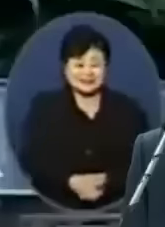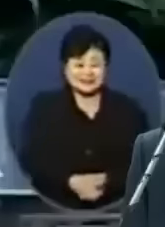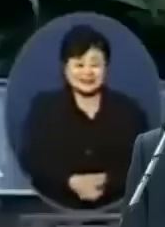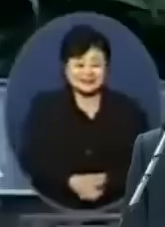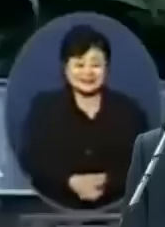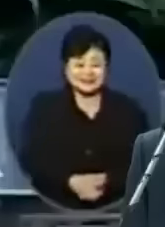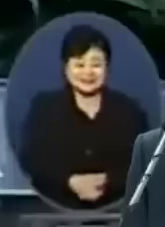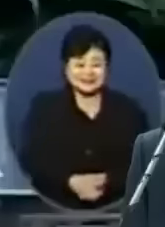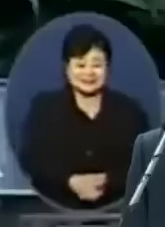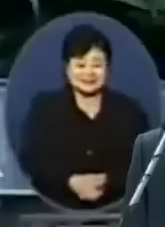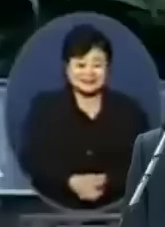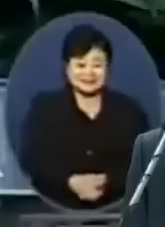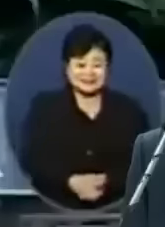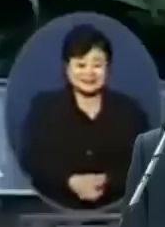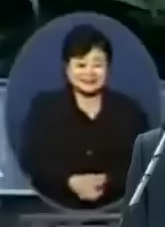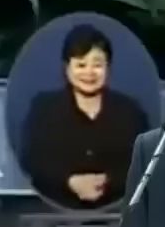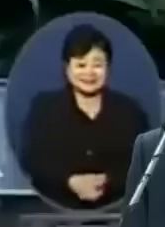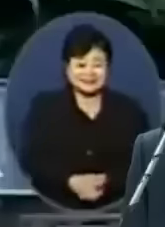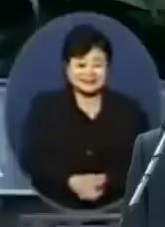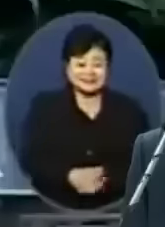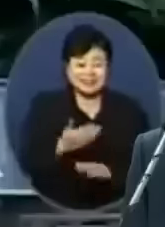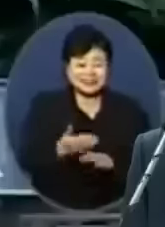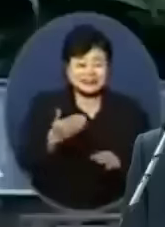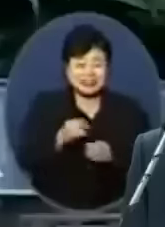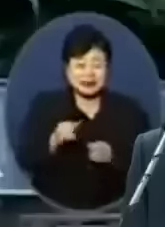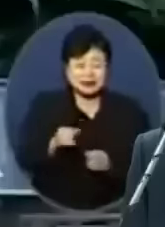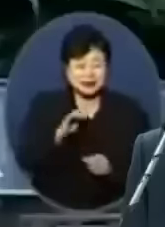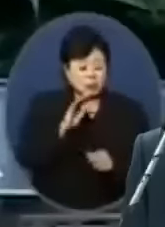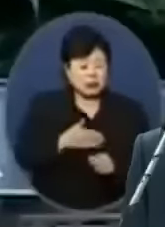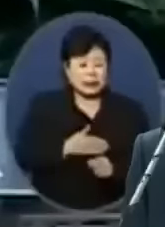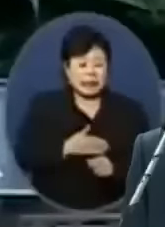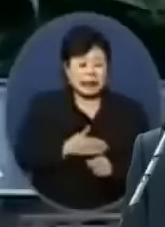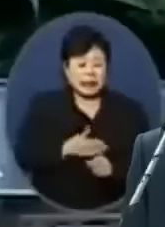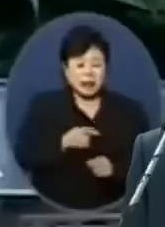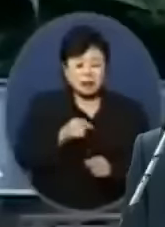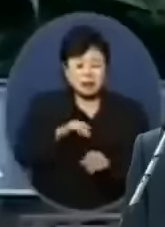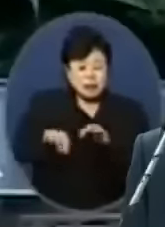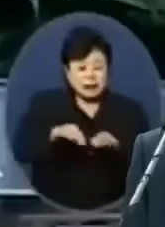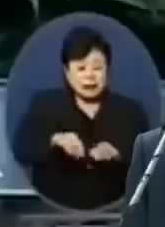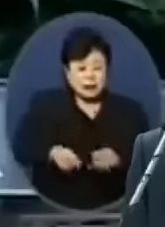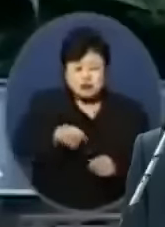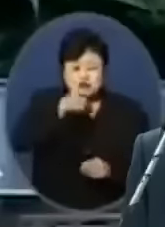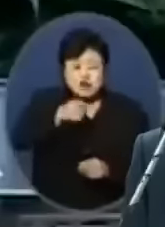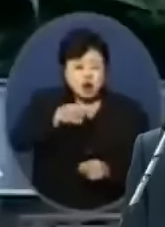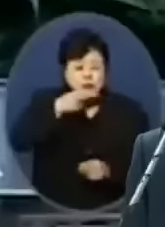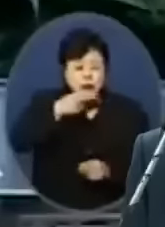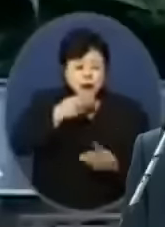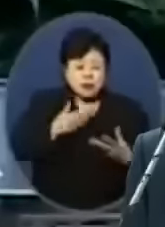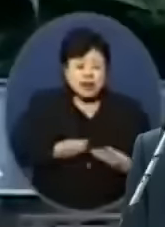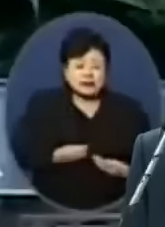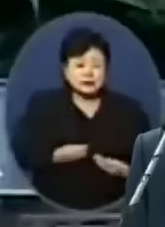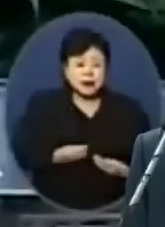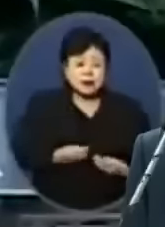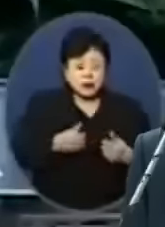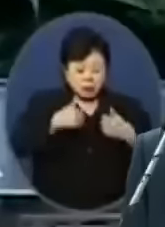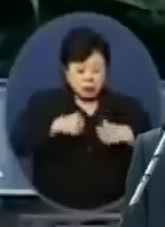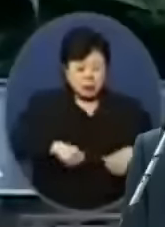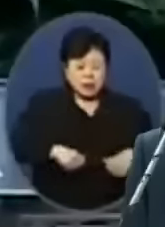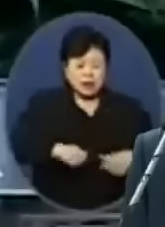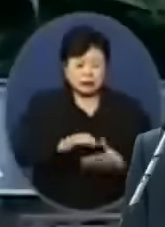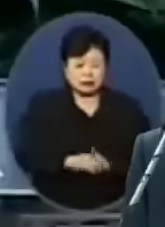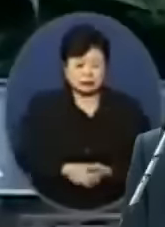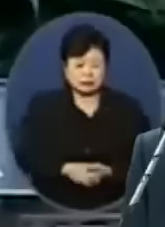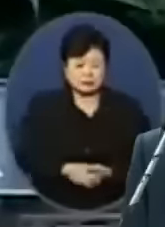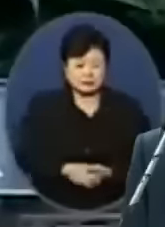그것이야 못할 것이 있습니까? 그러나 못합니다. 사람들이 파다가 물이 안 나오면 낙심을 하고